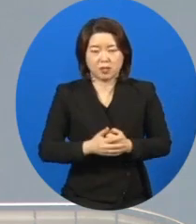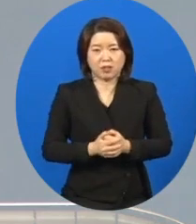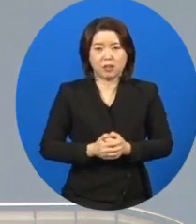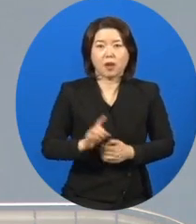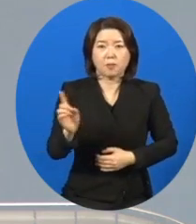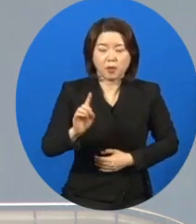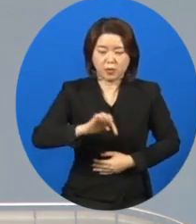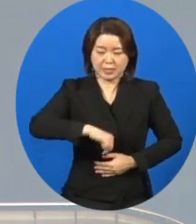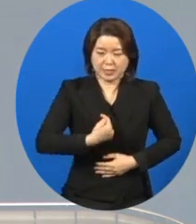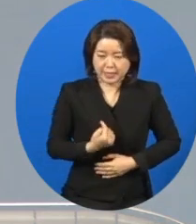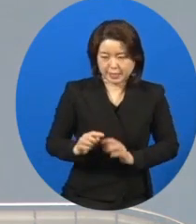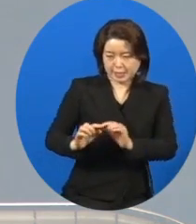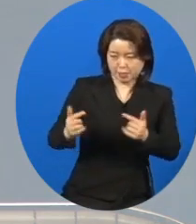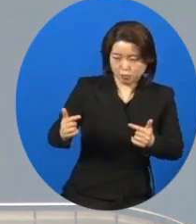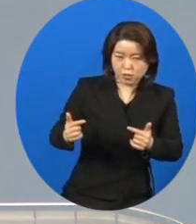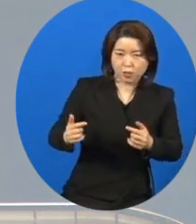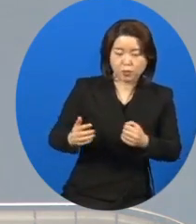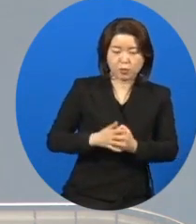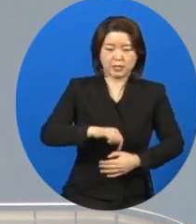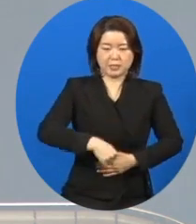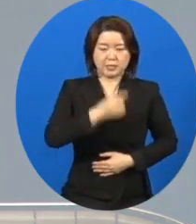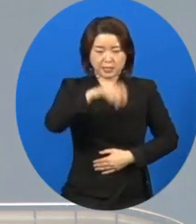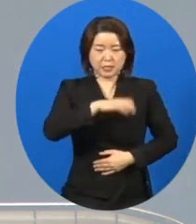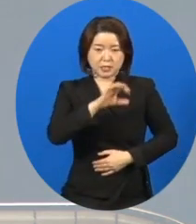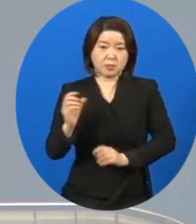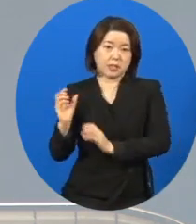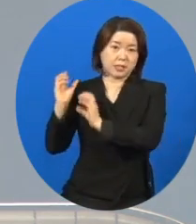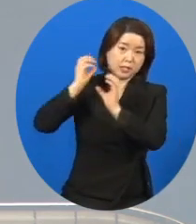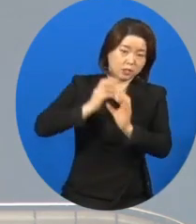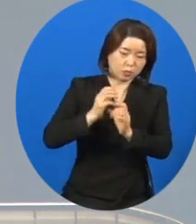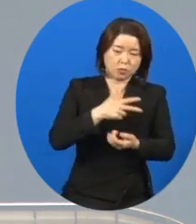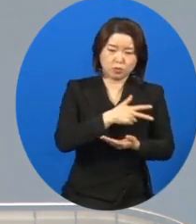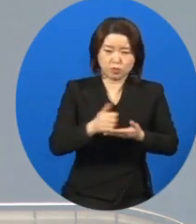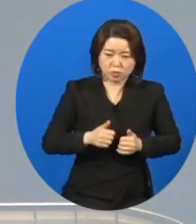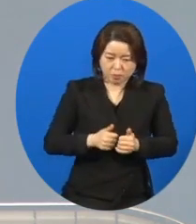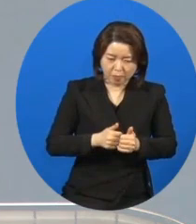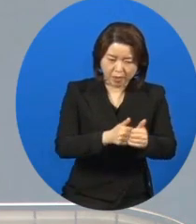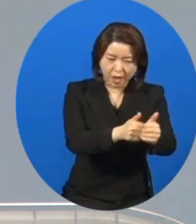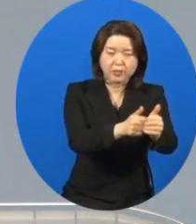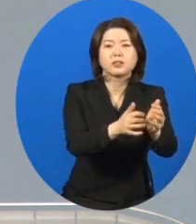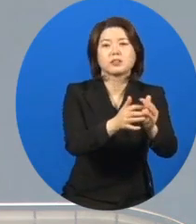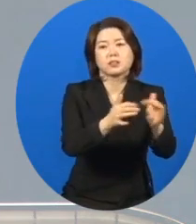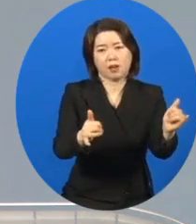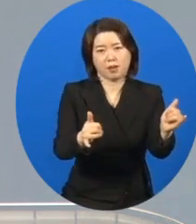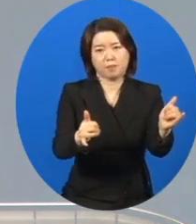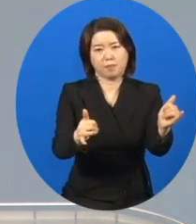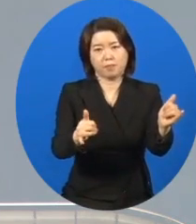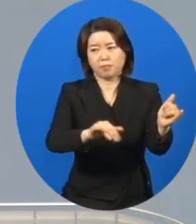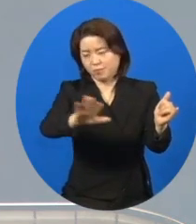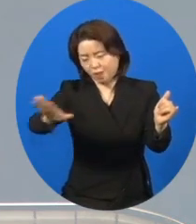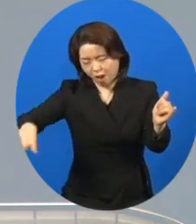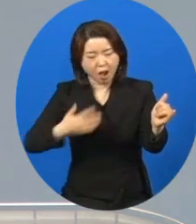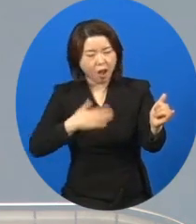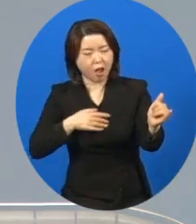자기를 부인하고 자기 십자가를 지고 주님을 따르는 사람이었다는 겁니다.